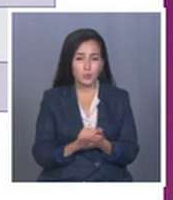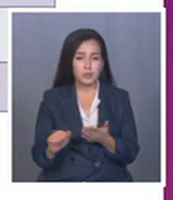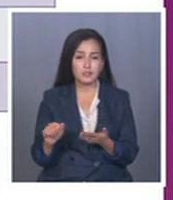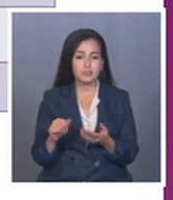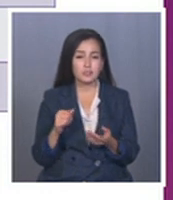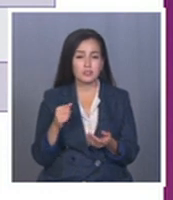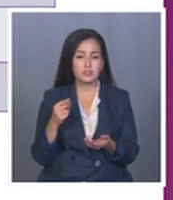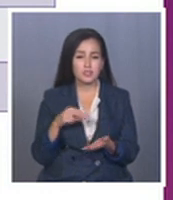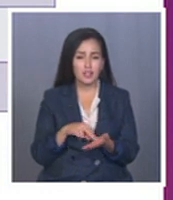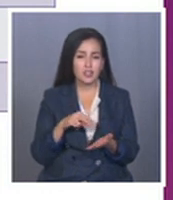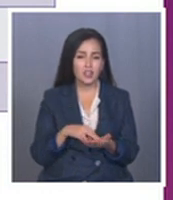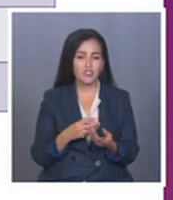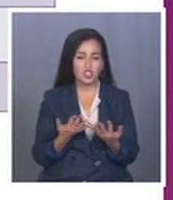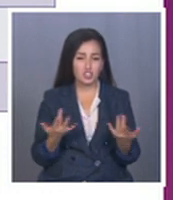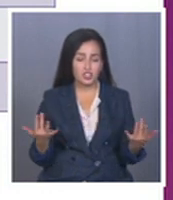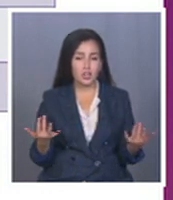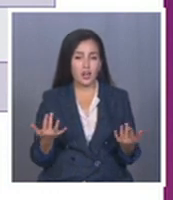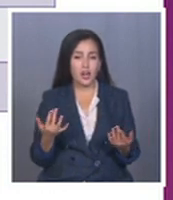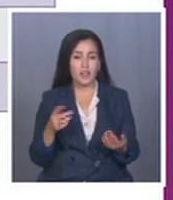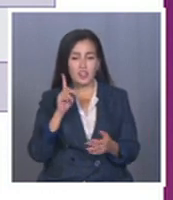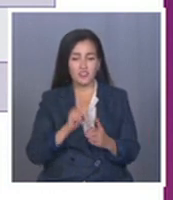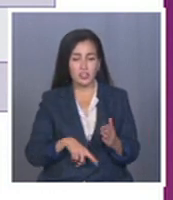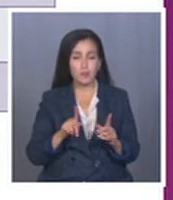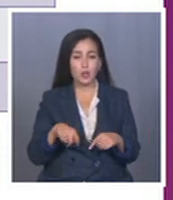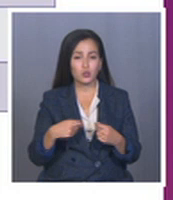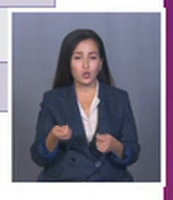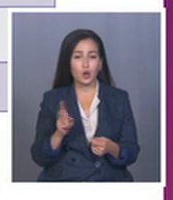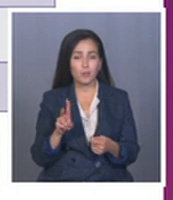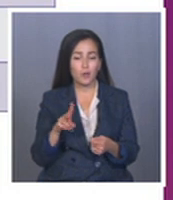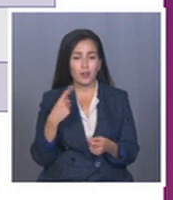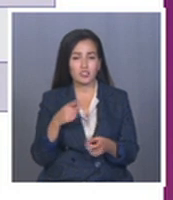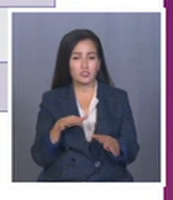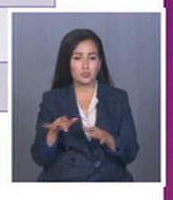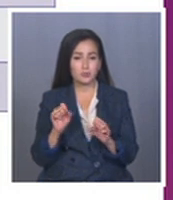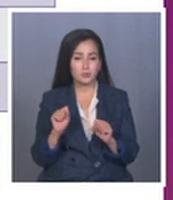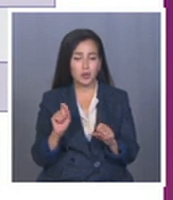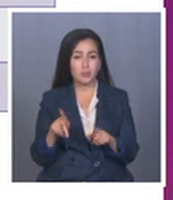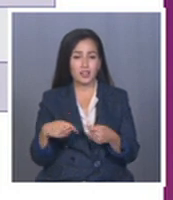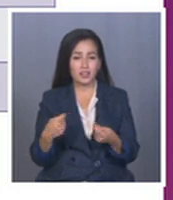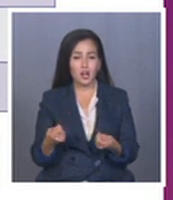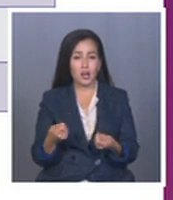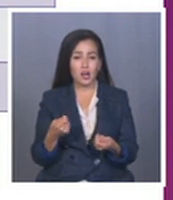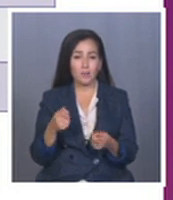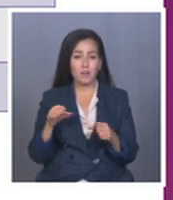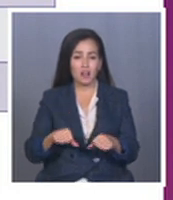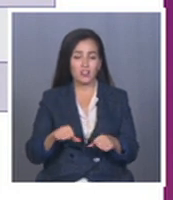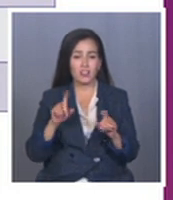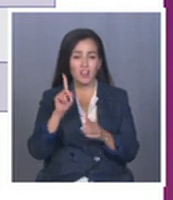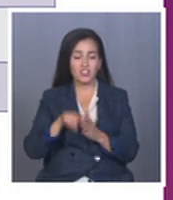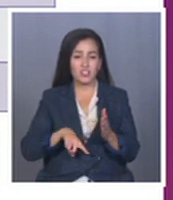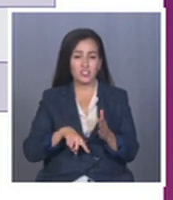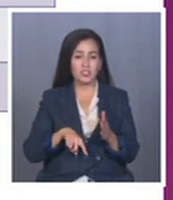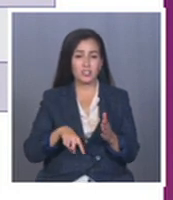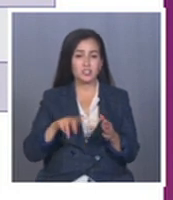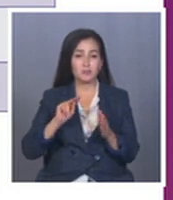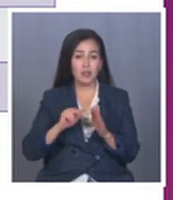вещей. Доверенность – поручение кому-либо определенных действий, передача определенных прав доверителя.